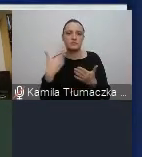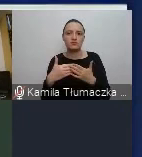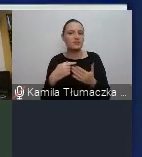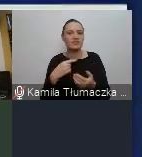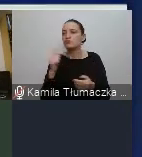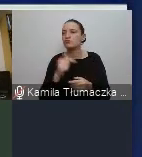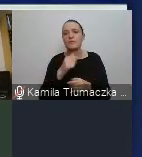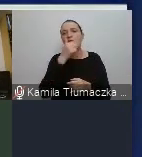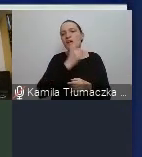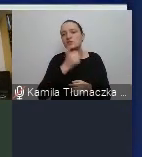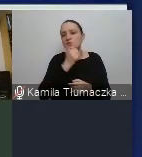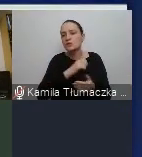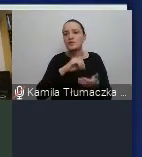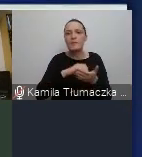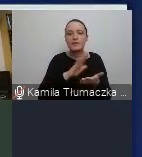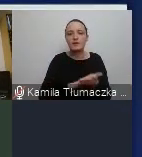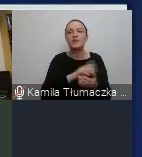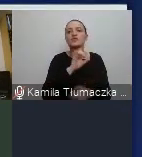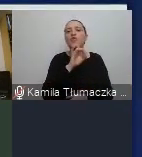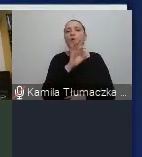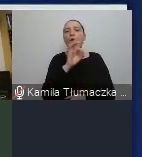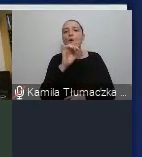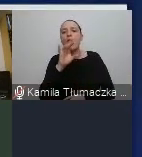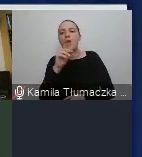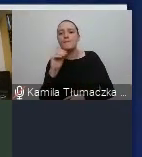zapamiętywać haseł. Google proponuje